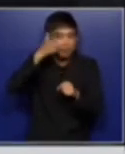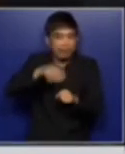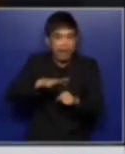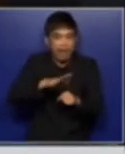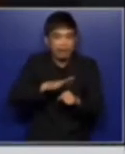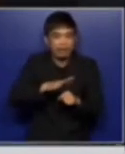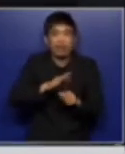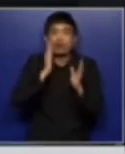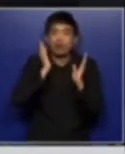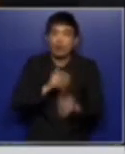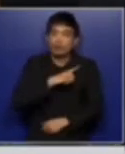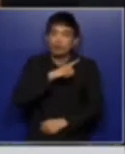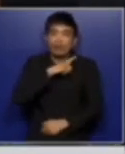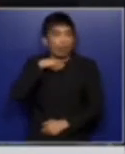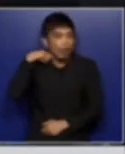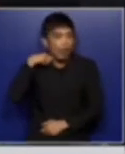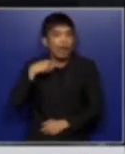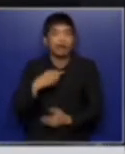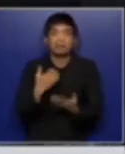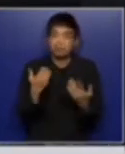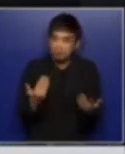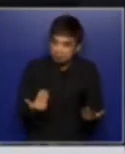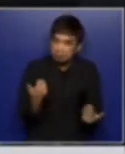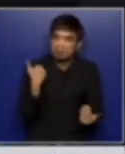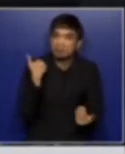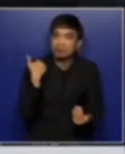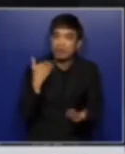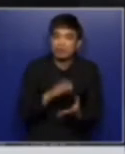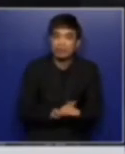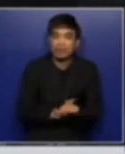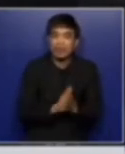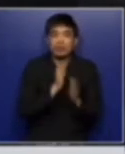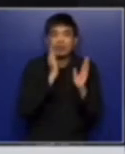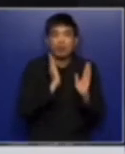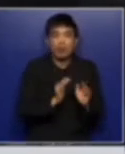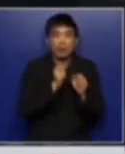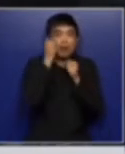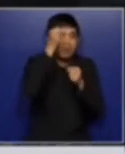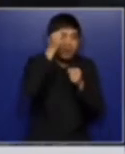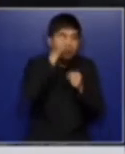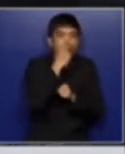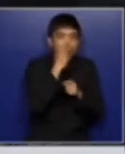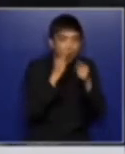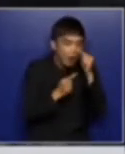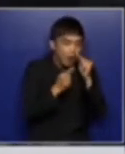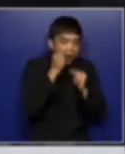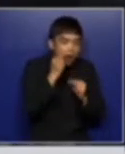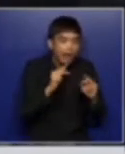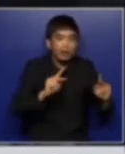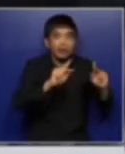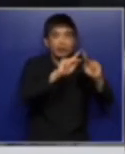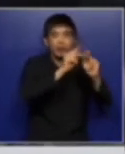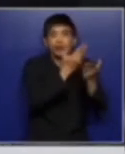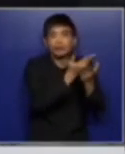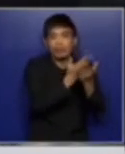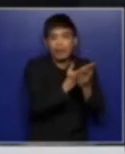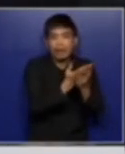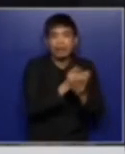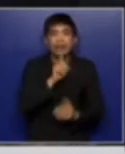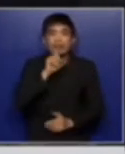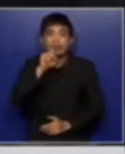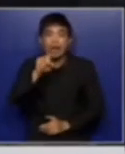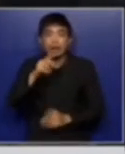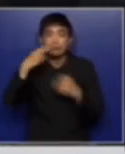วตายมีคนไปร้องไห้ที่กระทรวงการคลังแล้วนายกรัฐมนตรีประเทศไทยไปทำอะไรอยู่ครับ